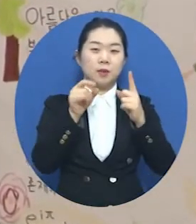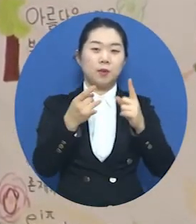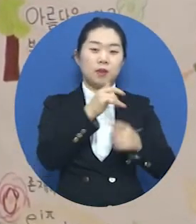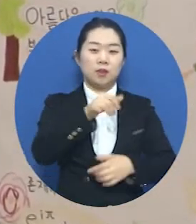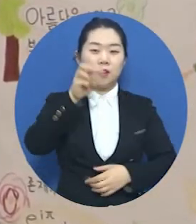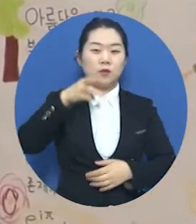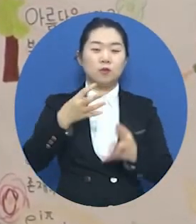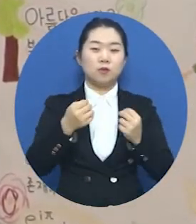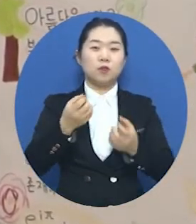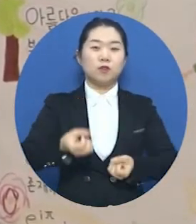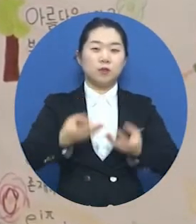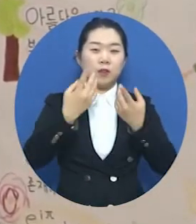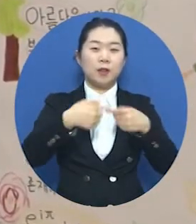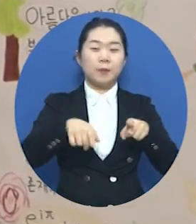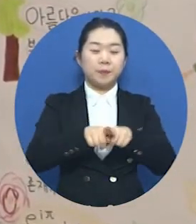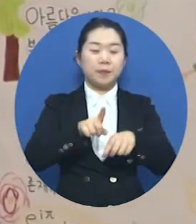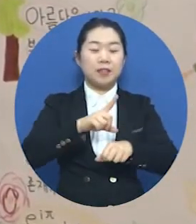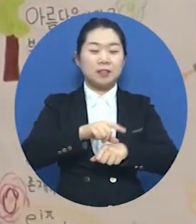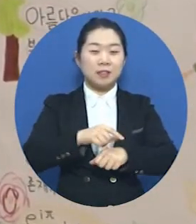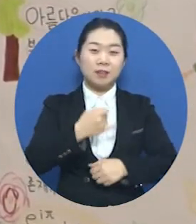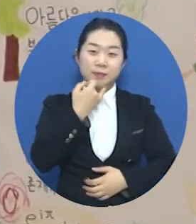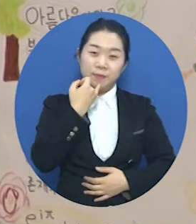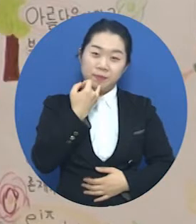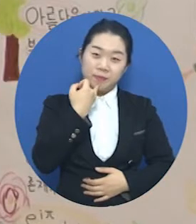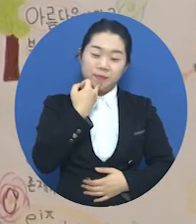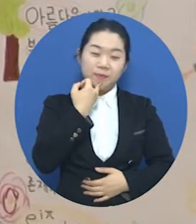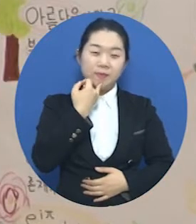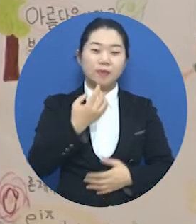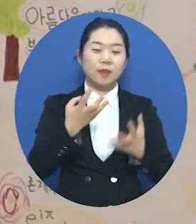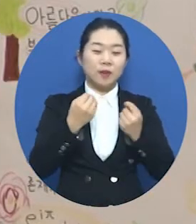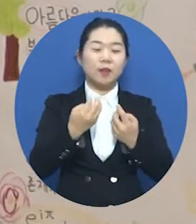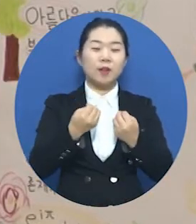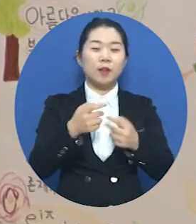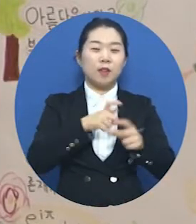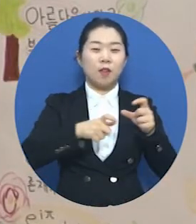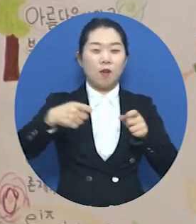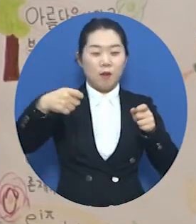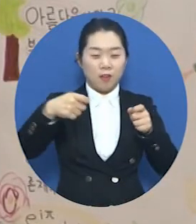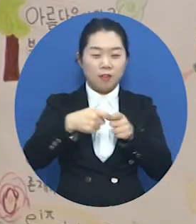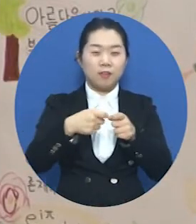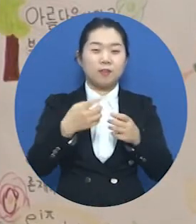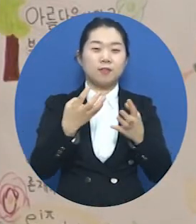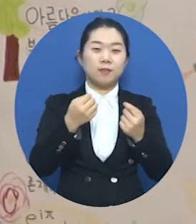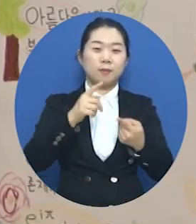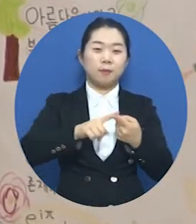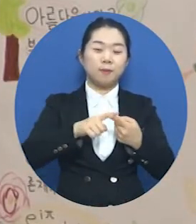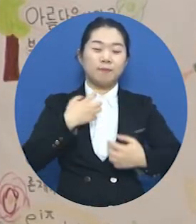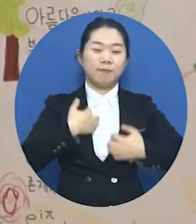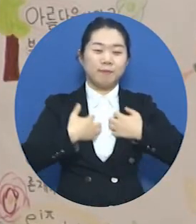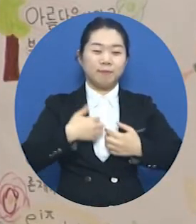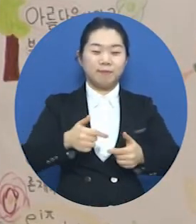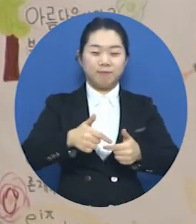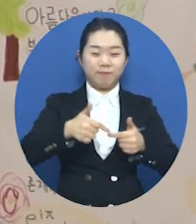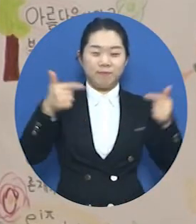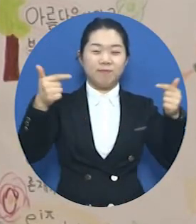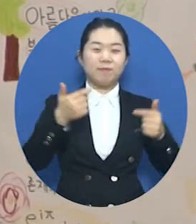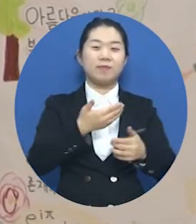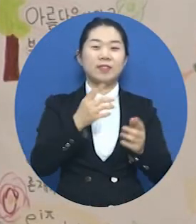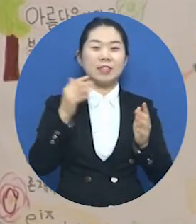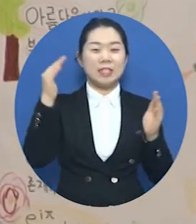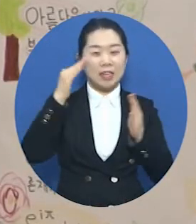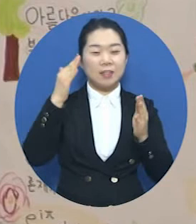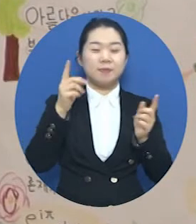제1회 세종수학축제와 함께한 시간 어떠셨나요? 수학과 한 걸음 더 가까워지고 수학에 대한 흥미를 높이는 우리